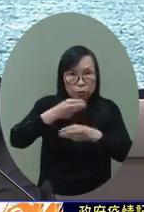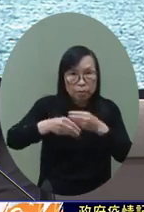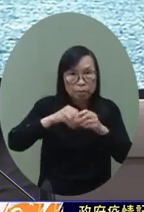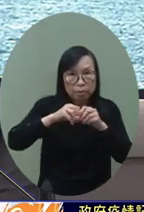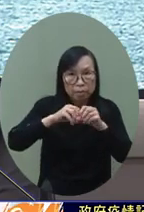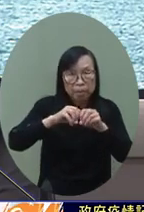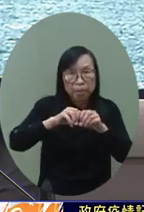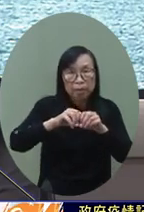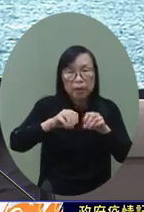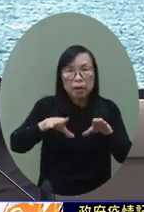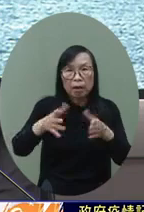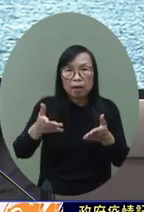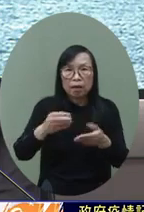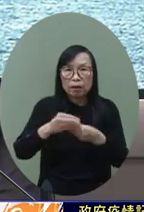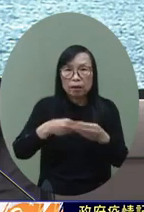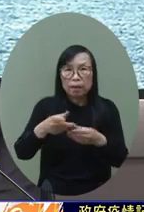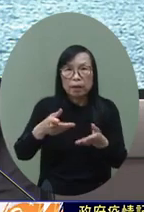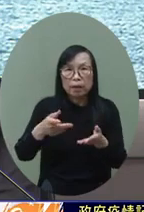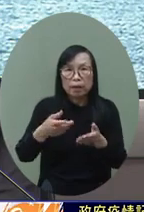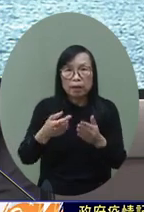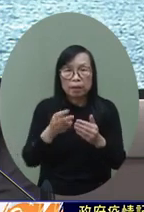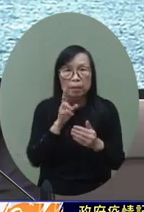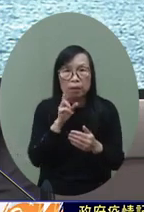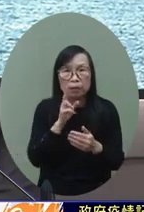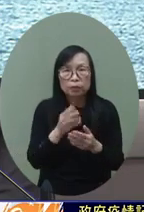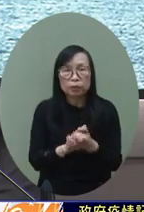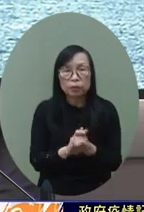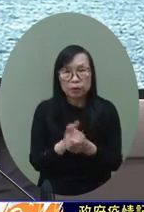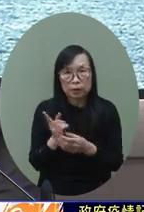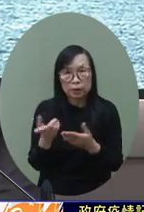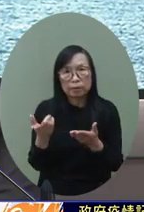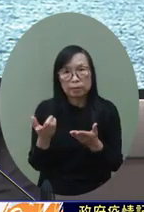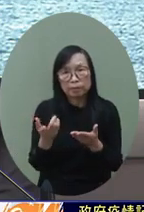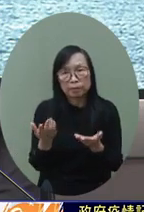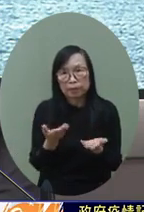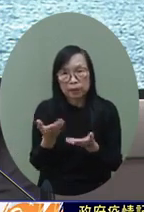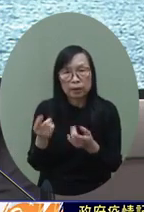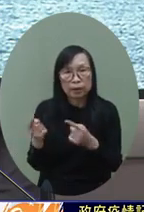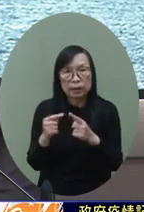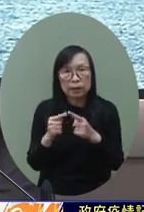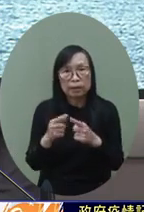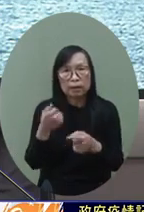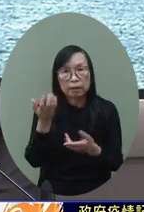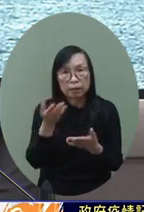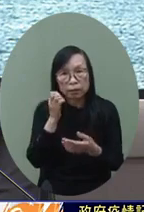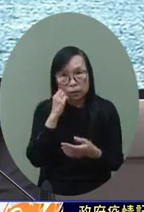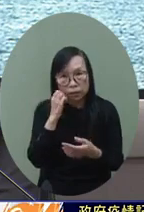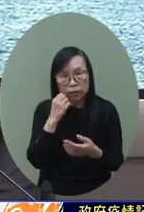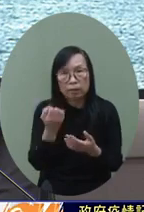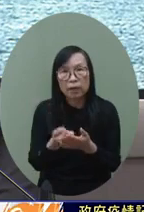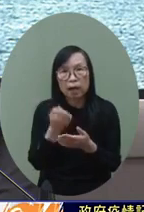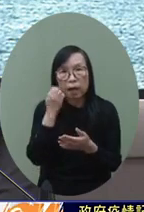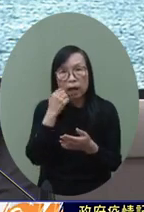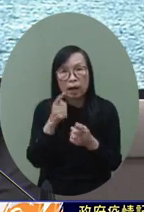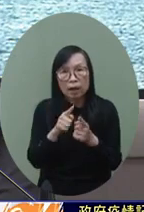一傳俾一啲咧佢可能比較身體虛弱嘅人，所以大概都係呢啲嘅類別。所以係譬如話長者啊、多長